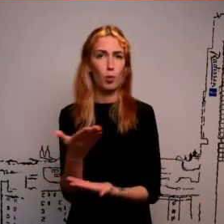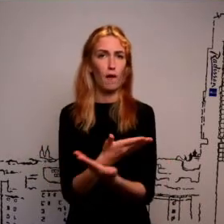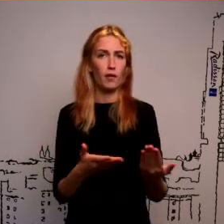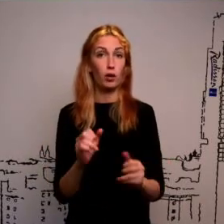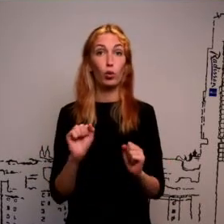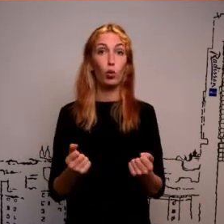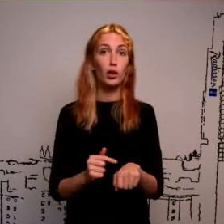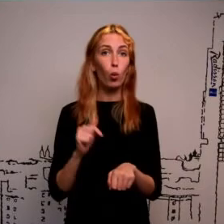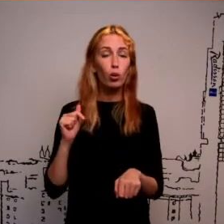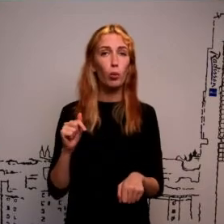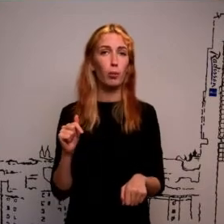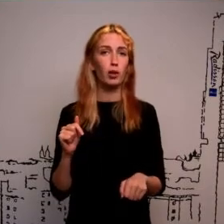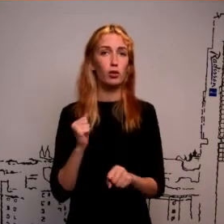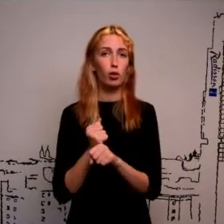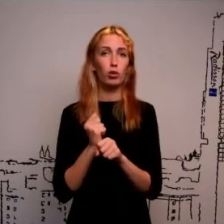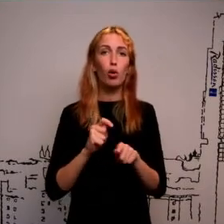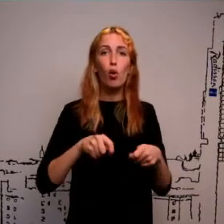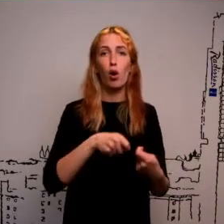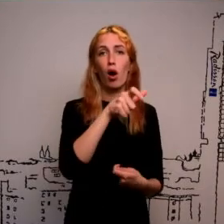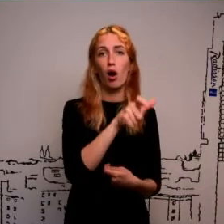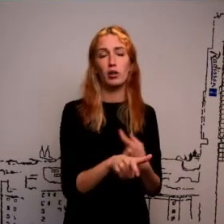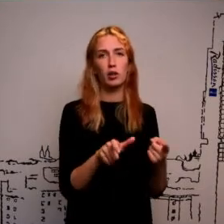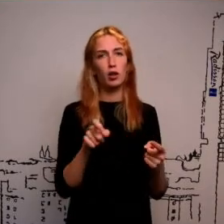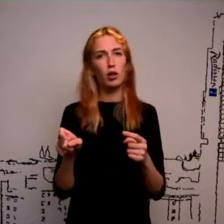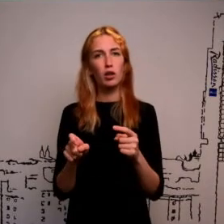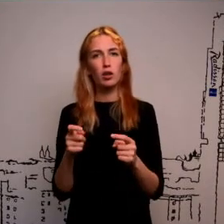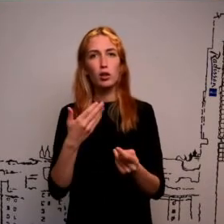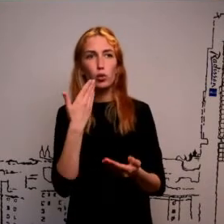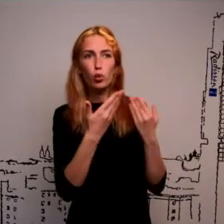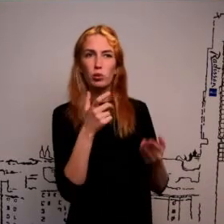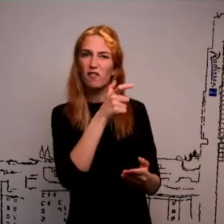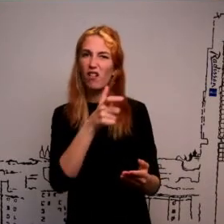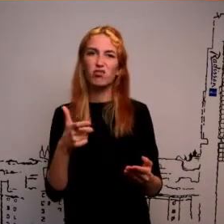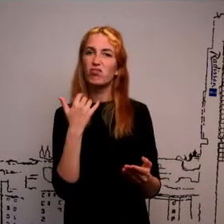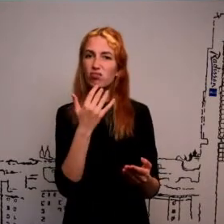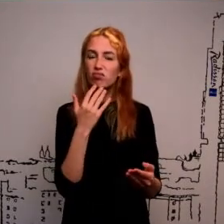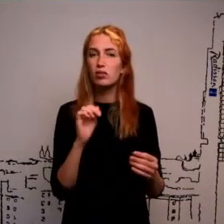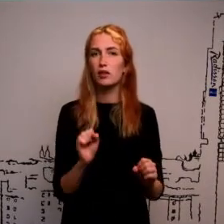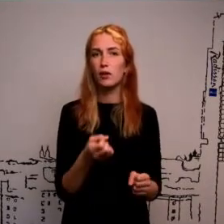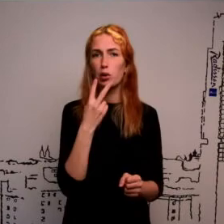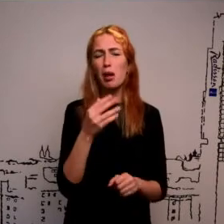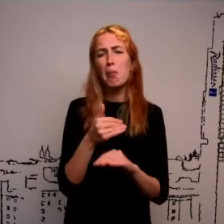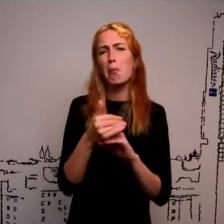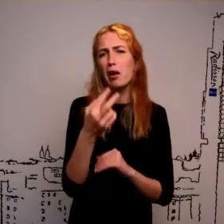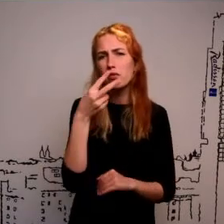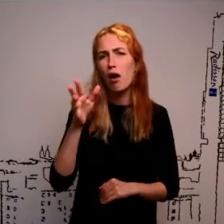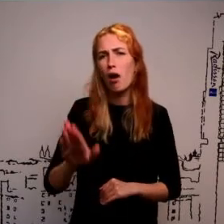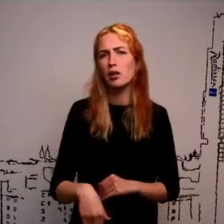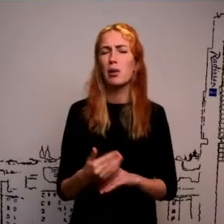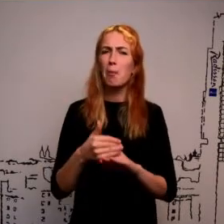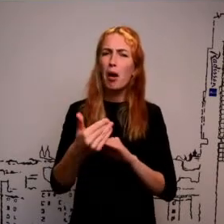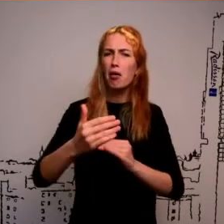tundub, et tööandja nagu ei taha vastata küsimustele või ütleb, et pärast vaatame või pärast teeme